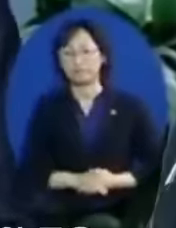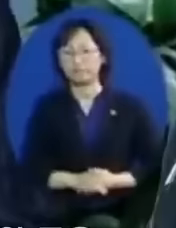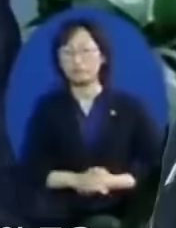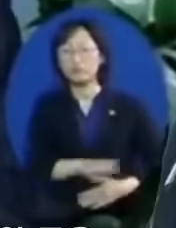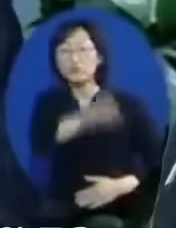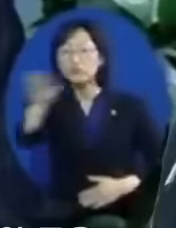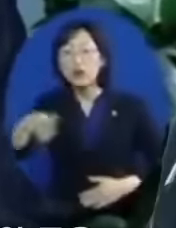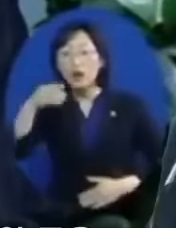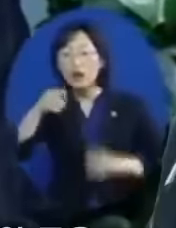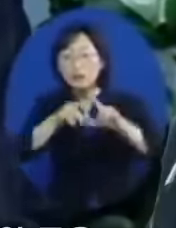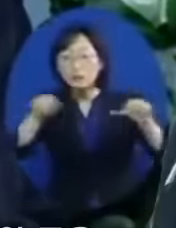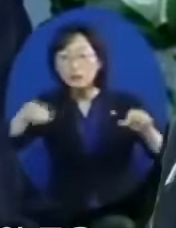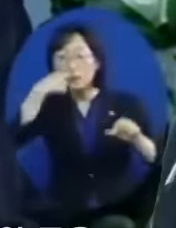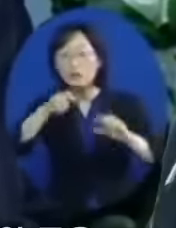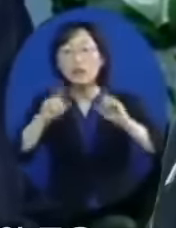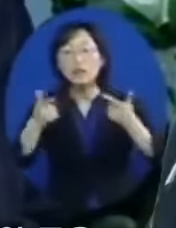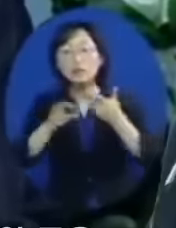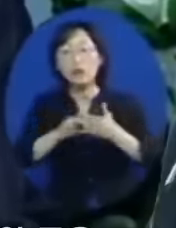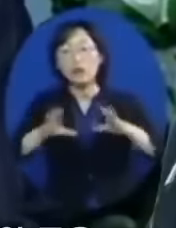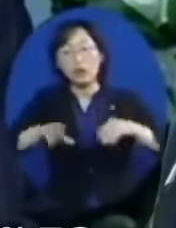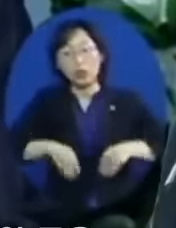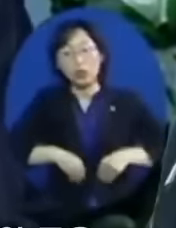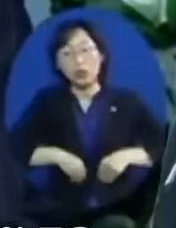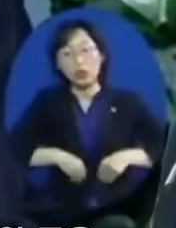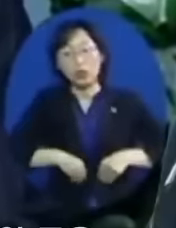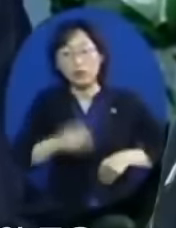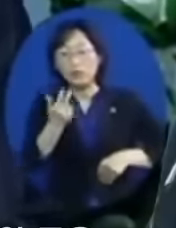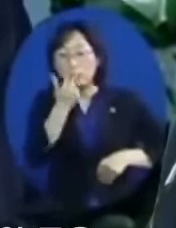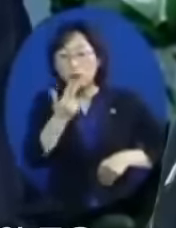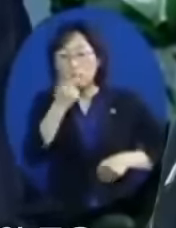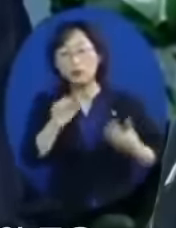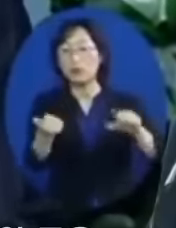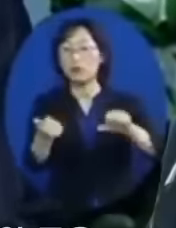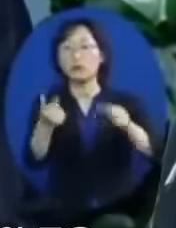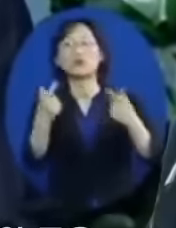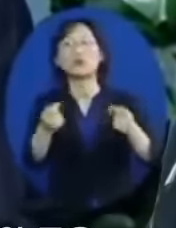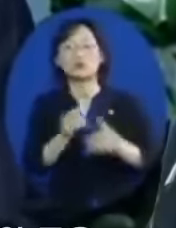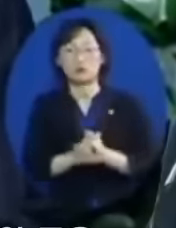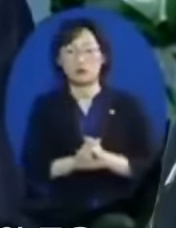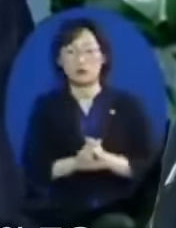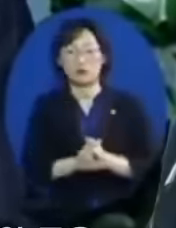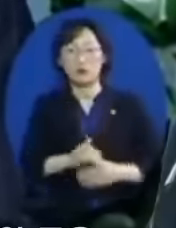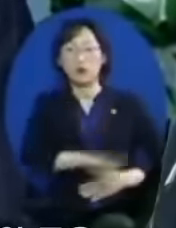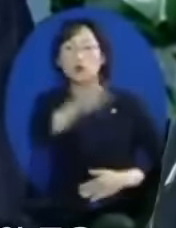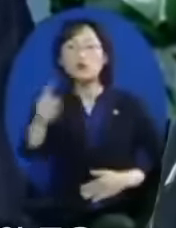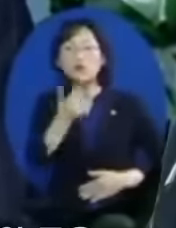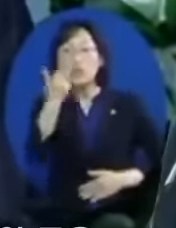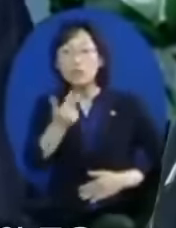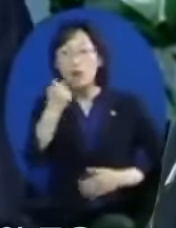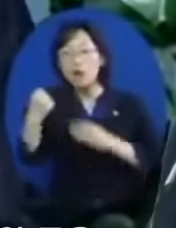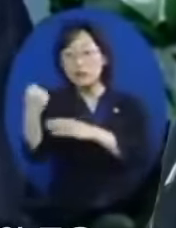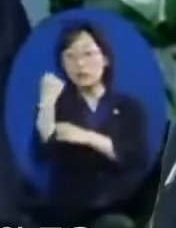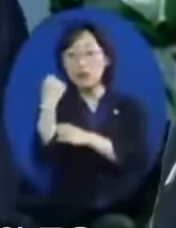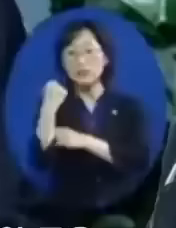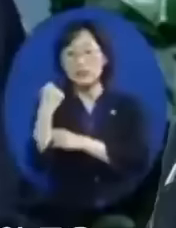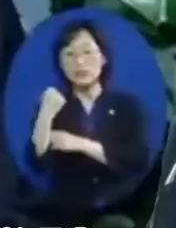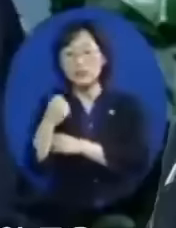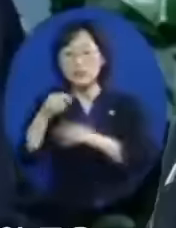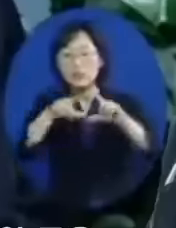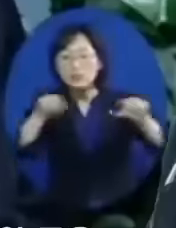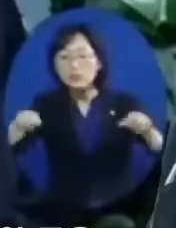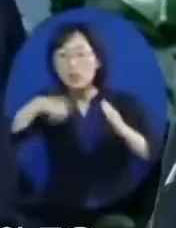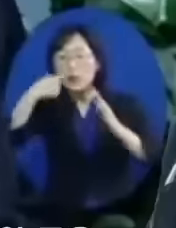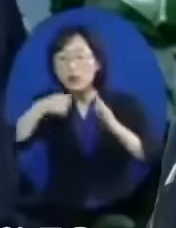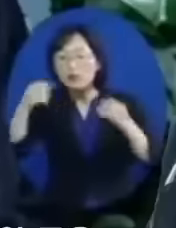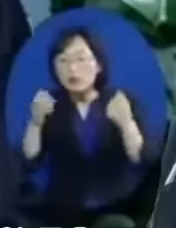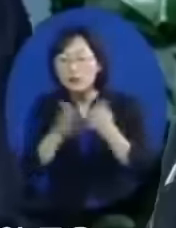우리가 음식을 먹지 아니하면 굶주려서 생명을 잃어버린 것입니다. 우리의 생명의 에너지는 음식을